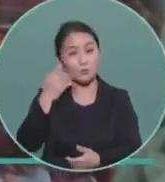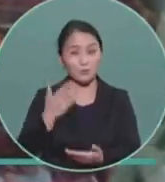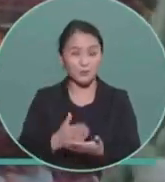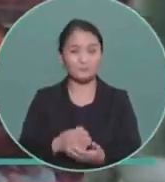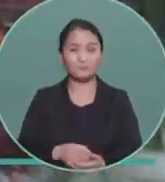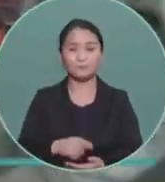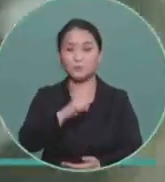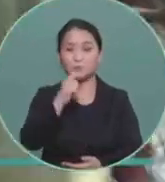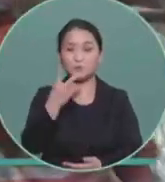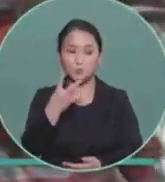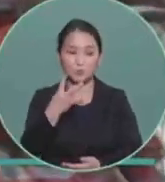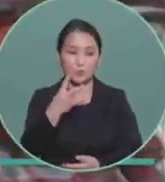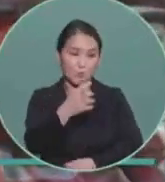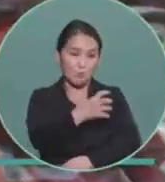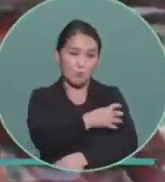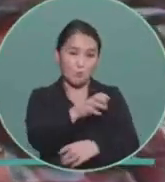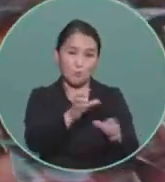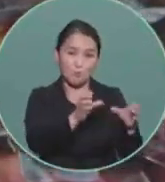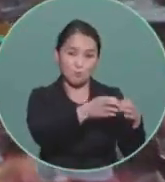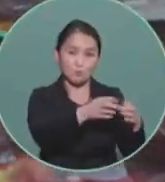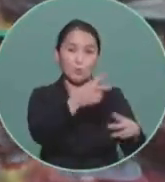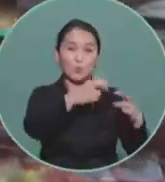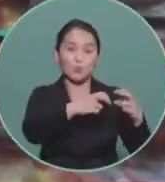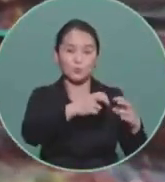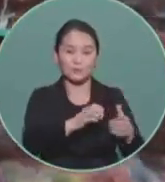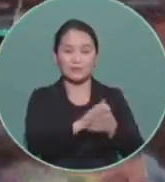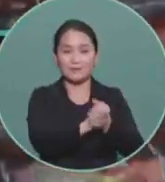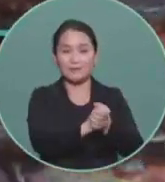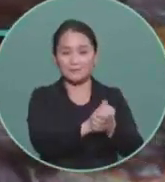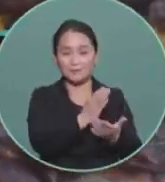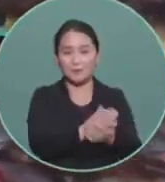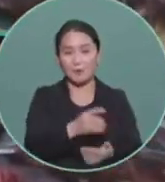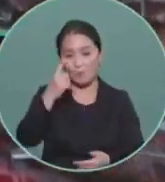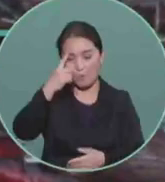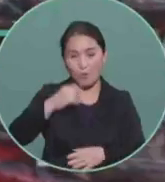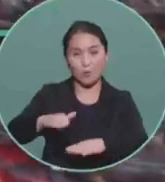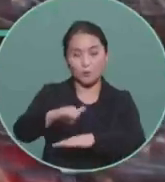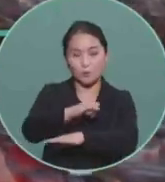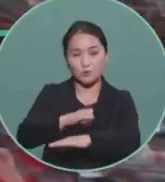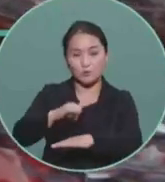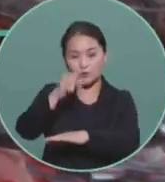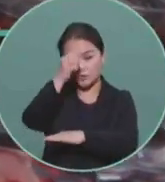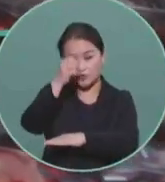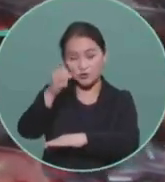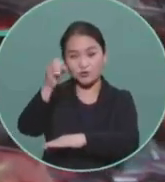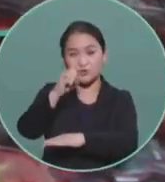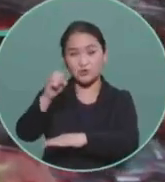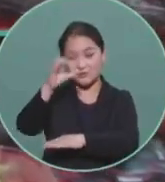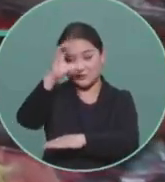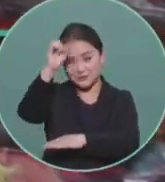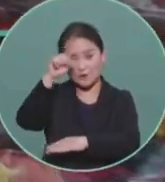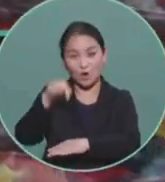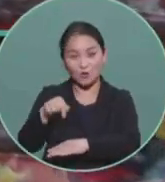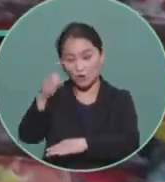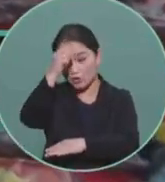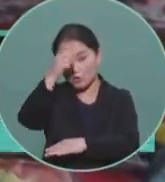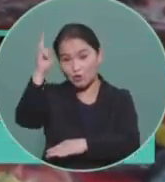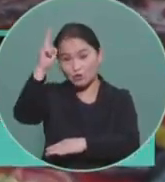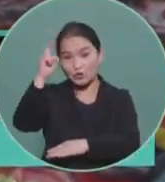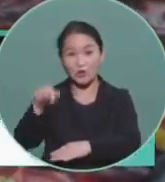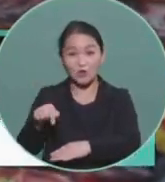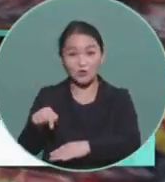гэж бодож байна. Зүүн бүсийн үйлдвэрт бол маш их найдлага тавьж байгаа. Одоогийн ерөнхийлөгч Монгол Улсын ерөнхий сайд зүүн бүсийн үйлдвэрийн нээлтэн дээр очиж